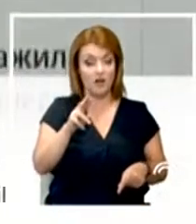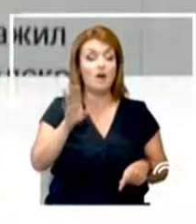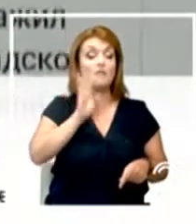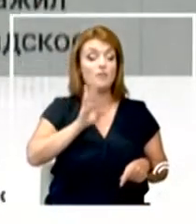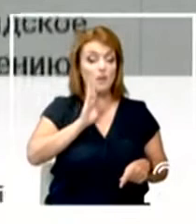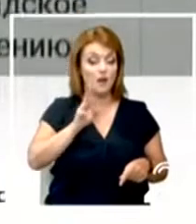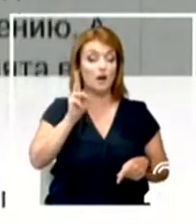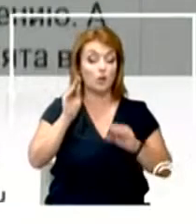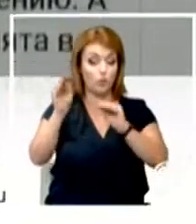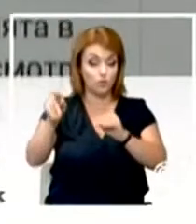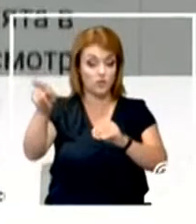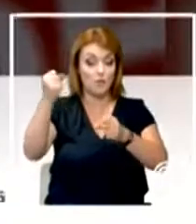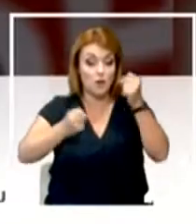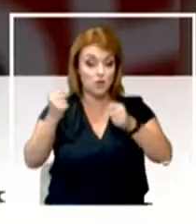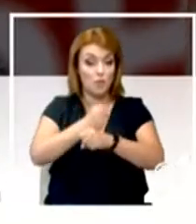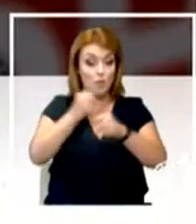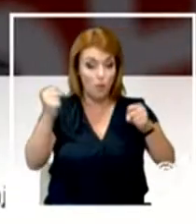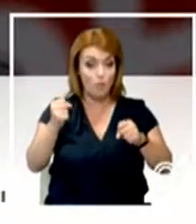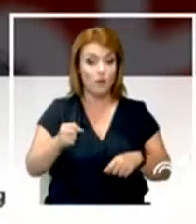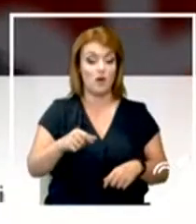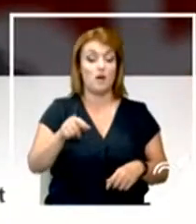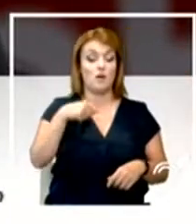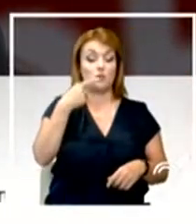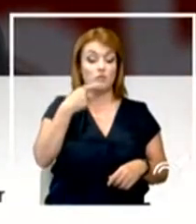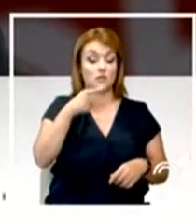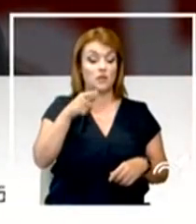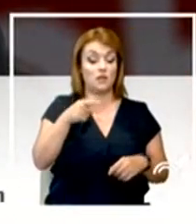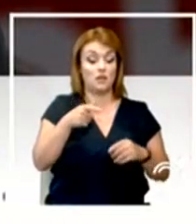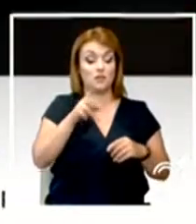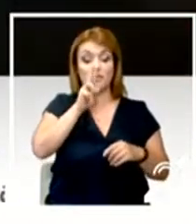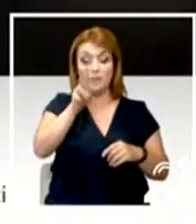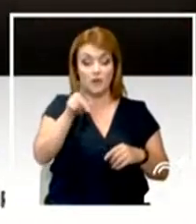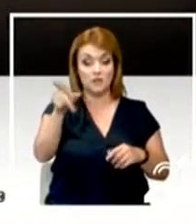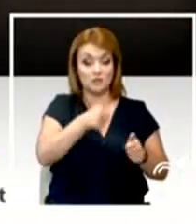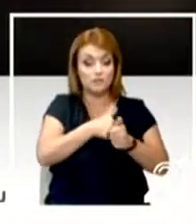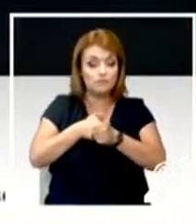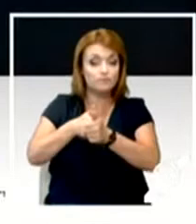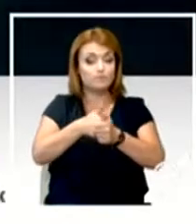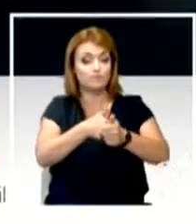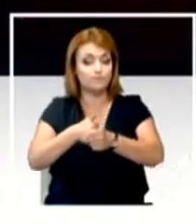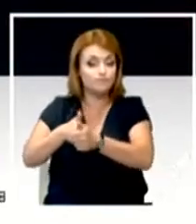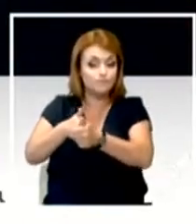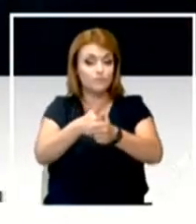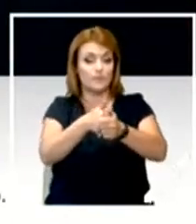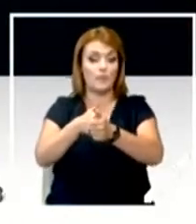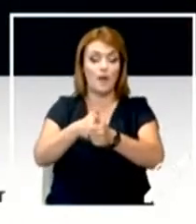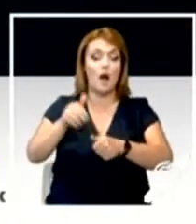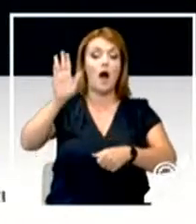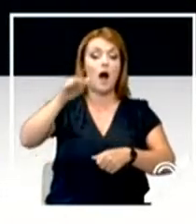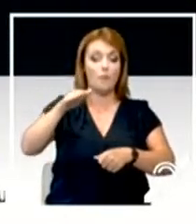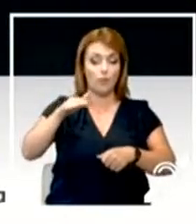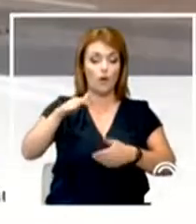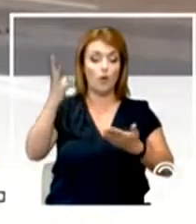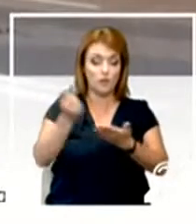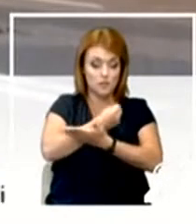viață. Femeia a participat la evenimentul de sâmbătă, la care au fost prezenți Dughin și fica lui, iar apoi a detonat de la distanță